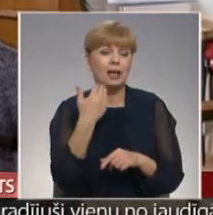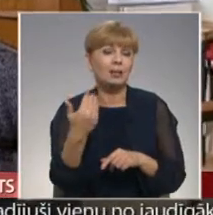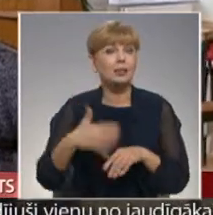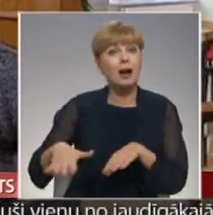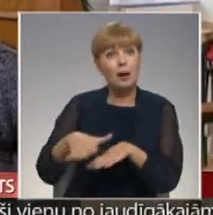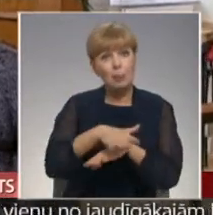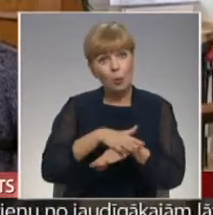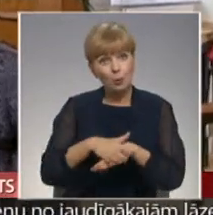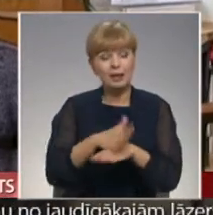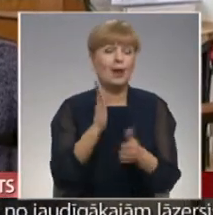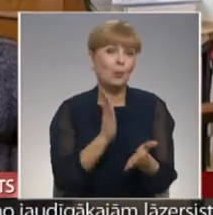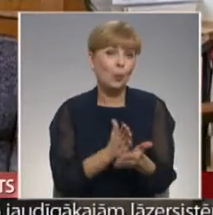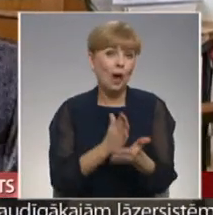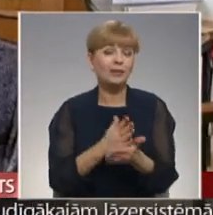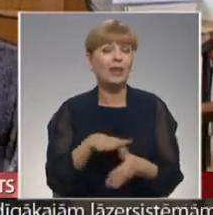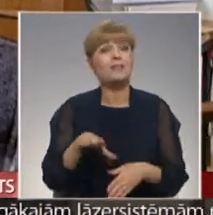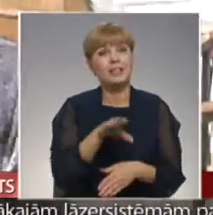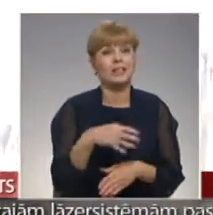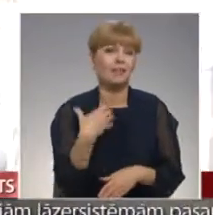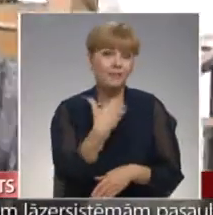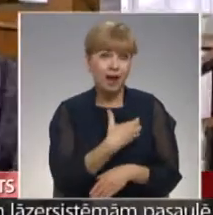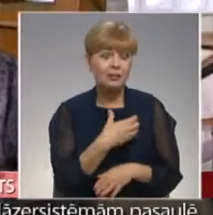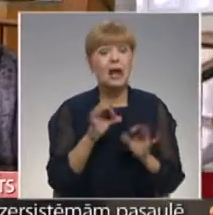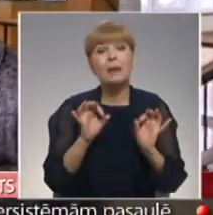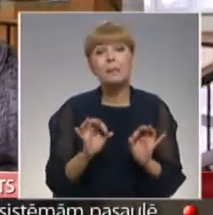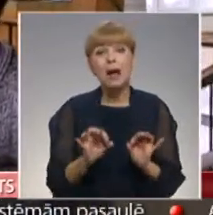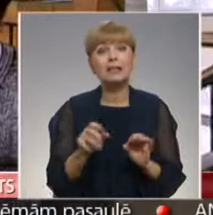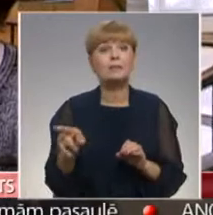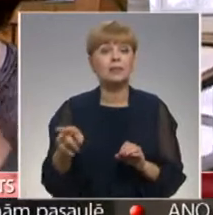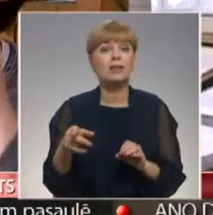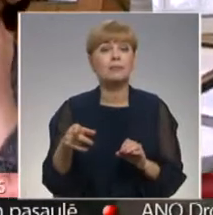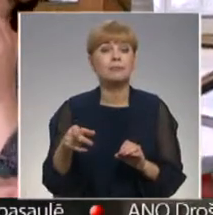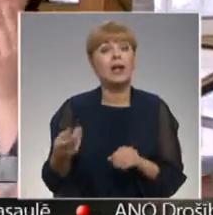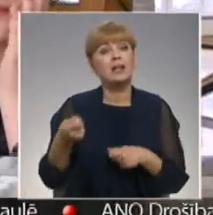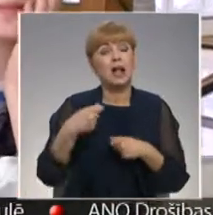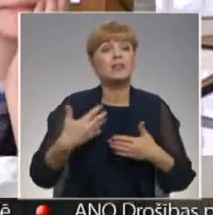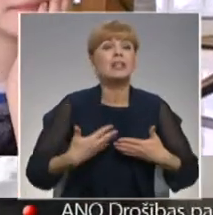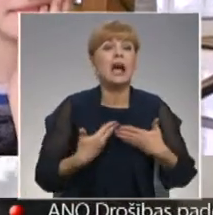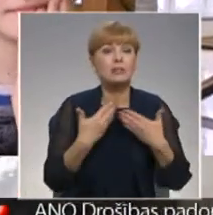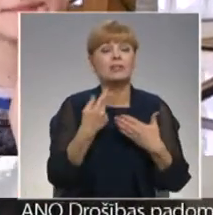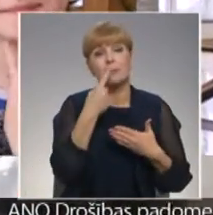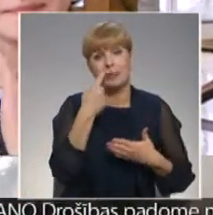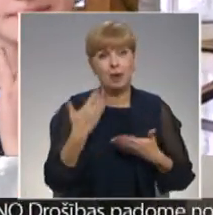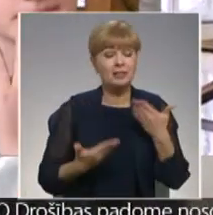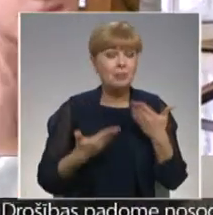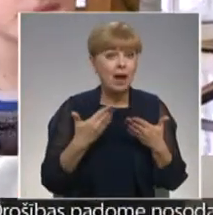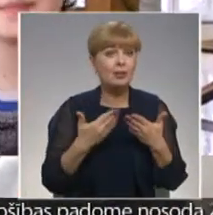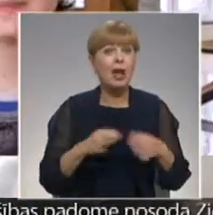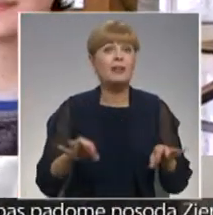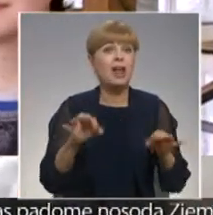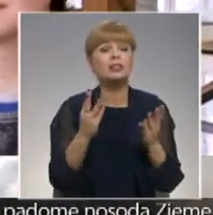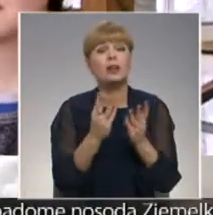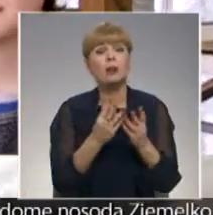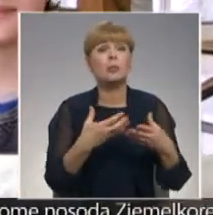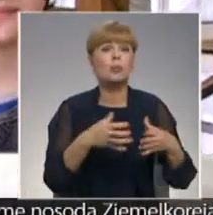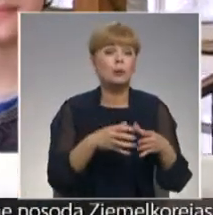publikas, jo tas noteikti ir visiem vajadzīgs. Un patiesībā viņi bija tie, kas man iedvesmoja, tas ir mūsu pirmais mēģinājums. Mēs neesam skatos runas pulciņš,